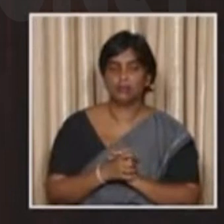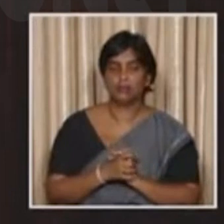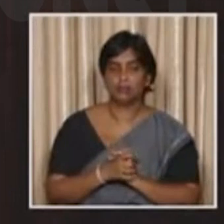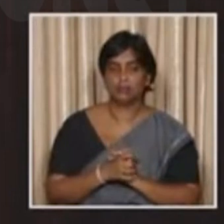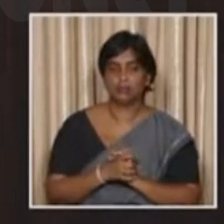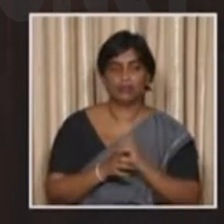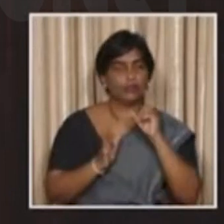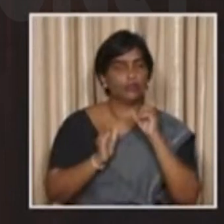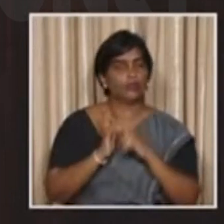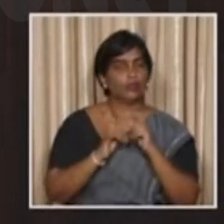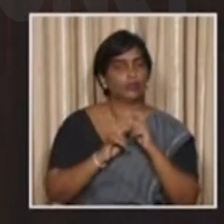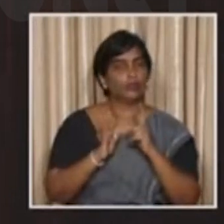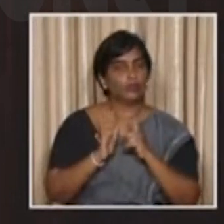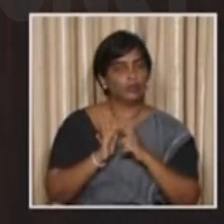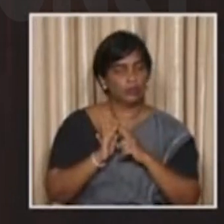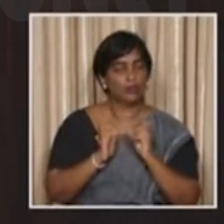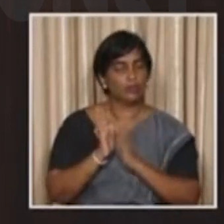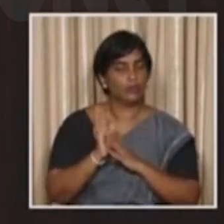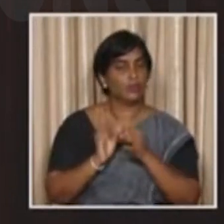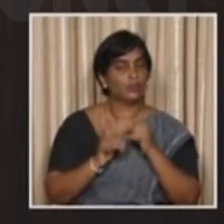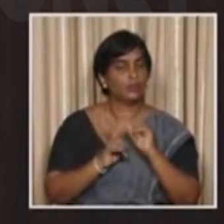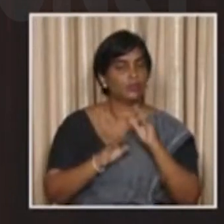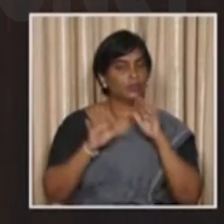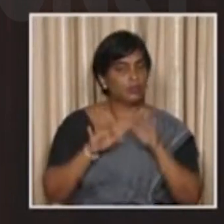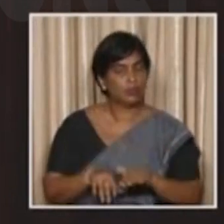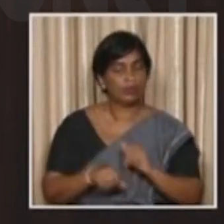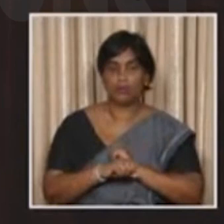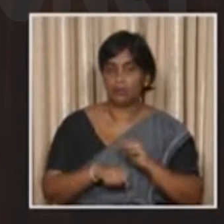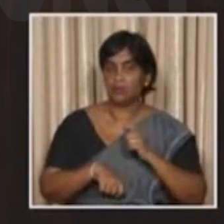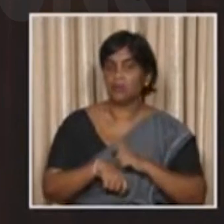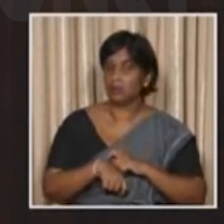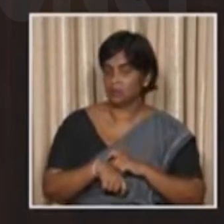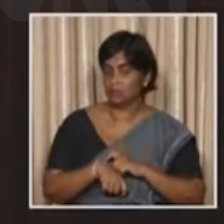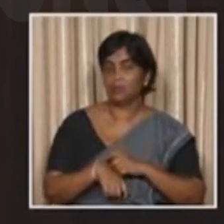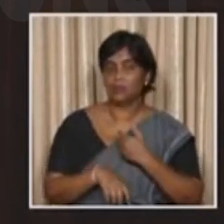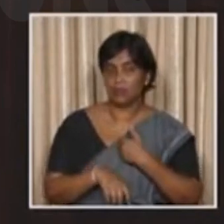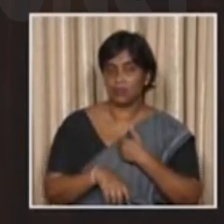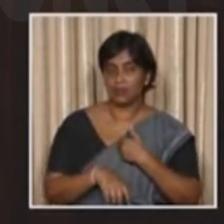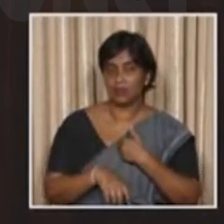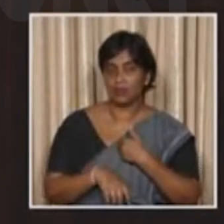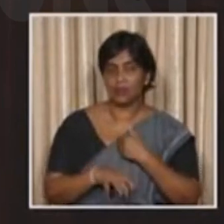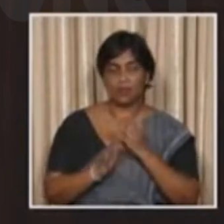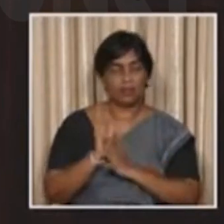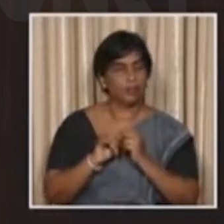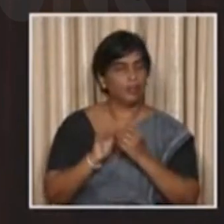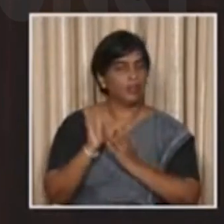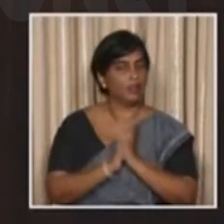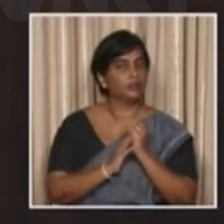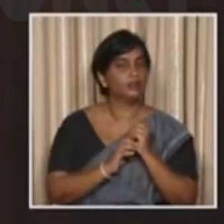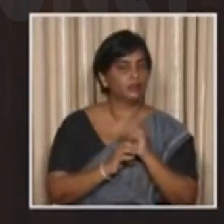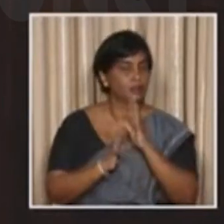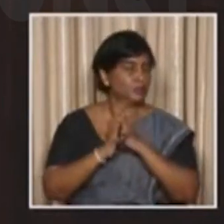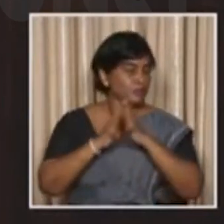ඒත් කොප් කමිටුවේ සභාපතිවරයා ලෙස මා සභාවේ රැඳී නොසිටි අවස්ථාවක මගේ මන්ත්‍රී වරප්‍රසාද බලවත්